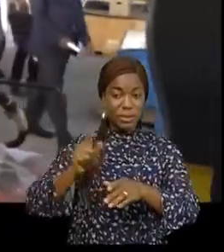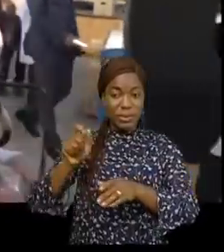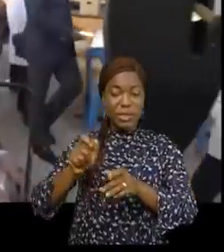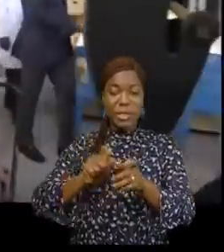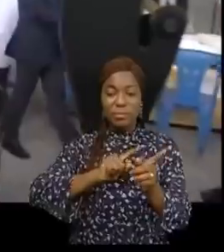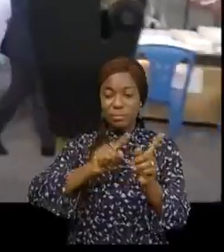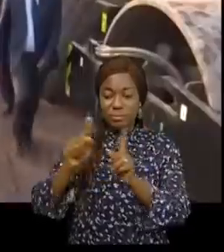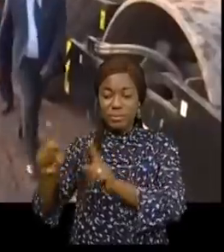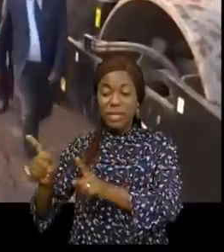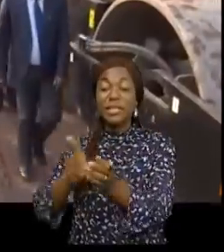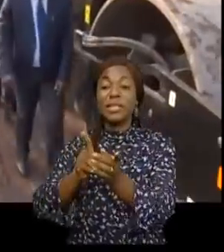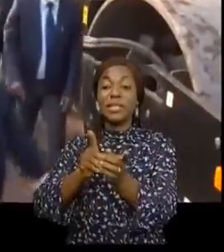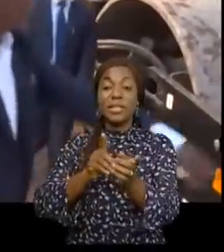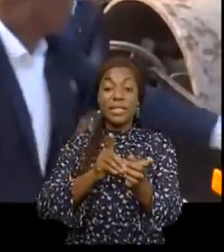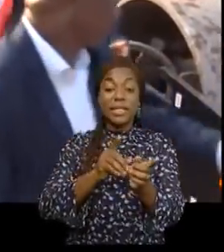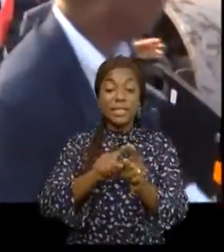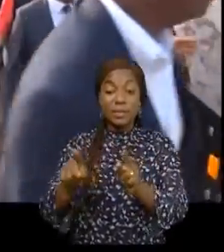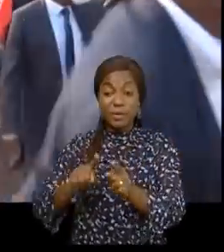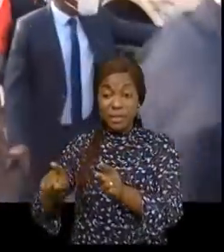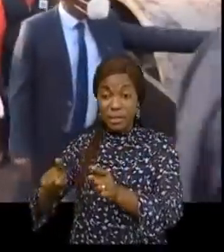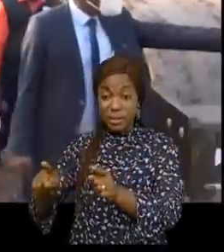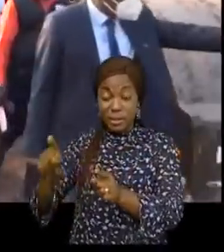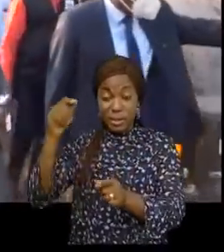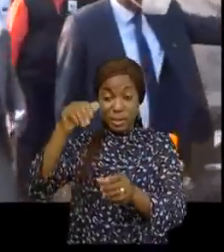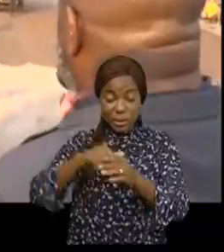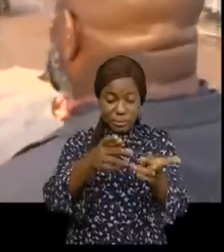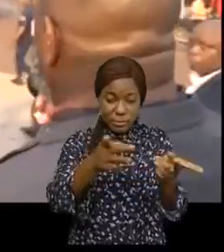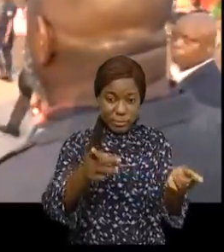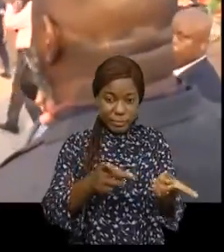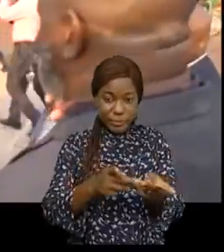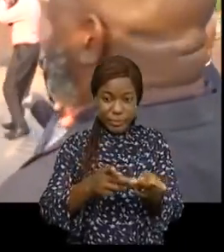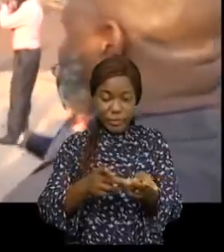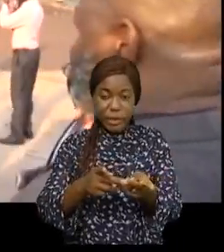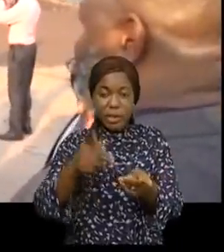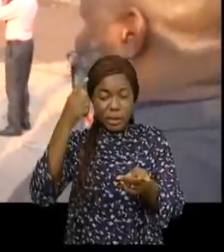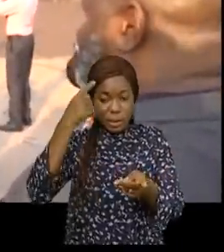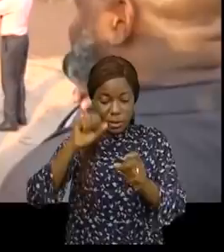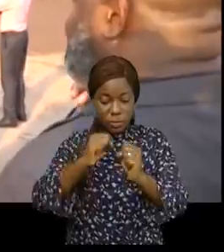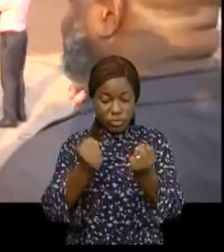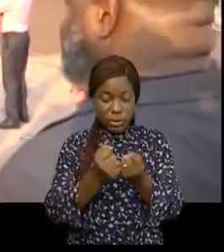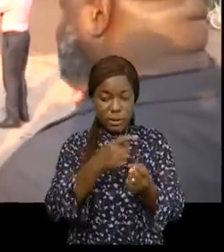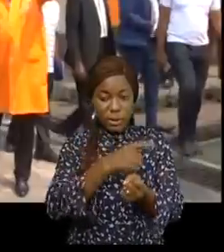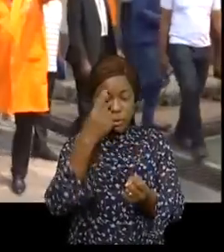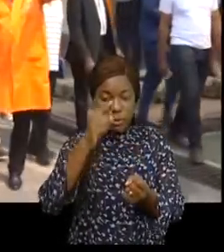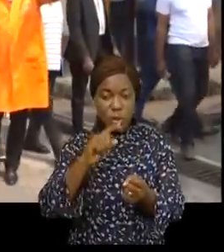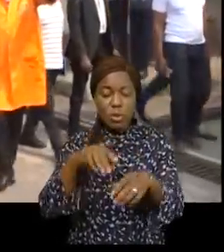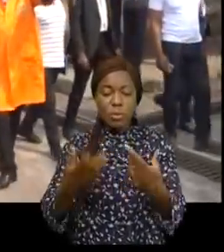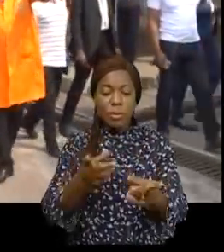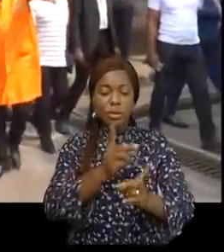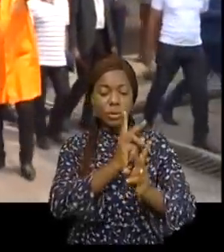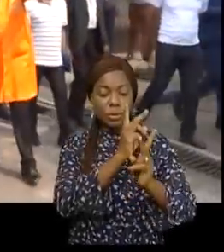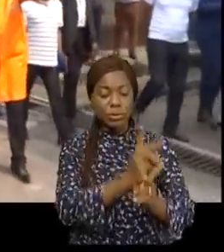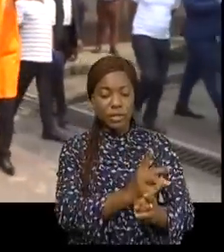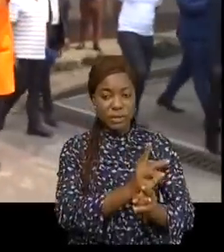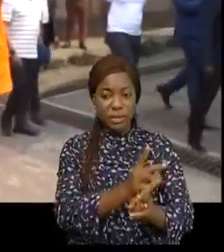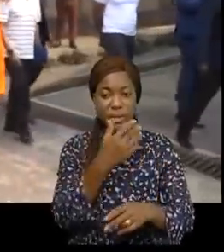les différentes installations de l'office de route pour voir comment sont conservés les matériels qui servent à la